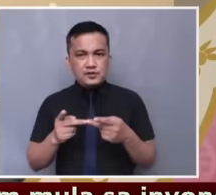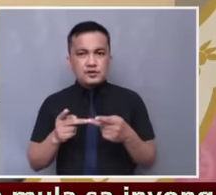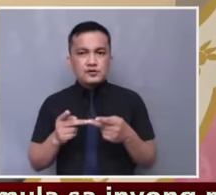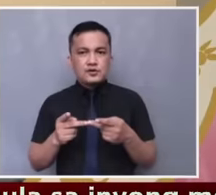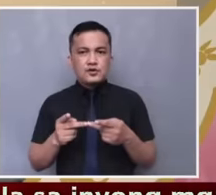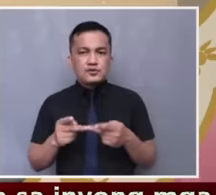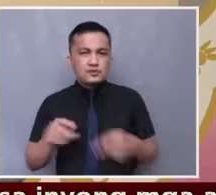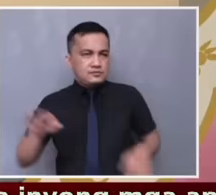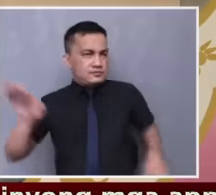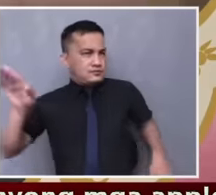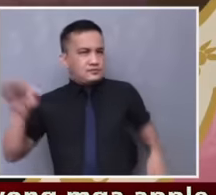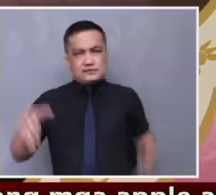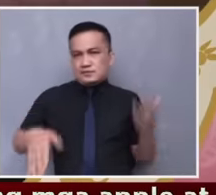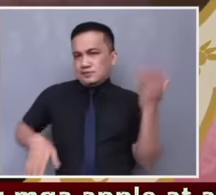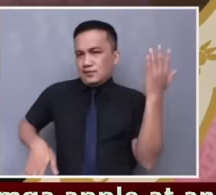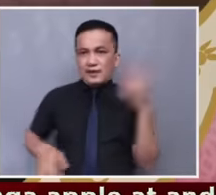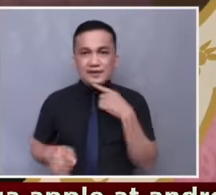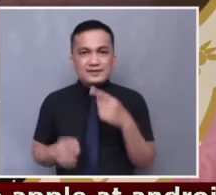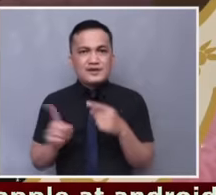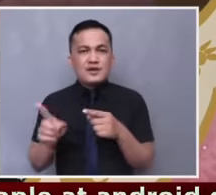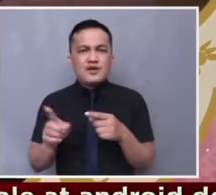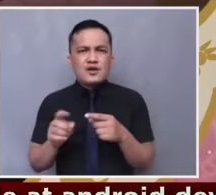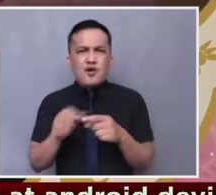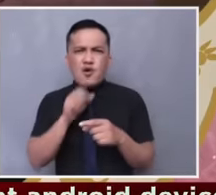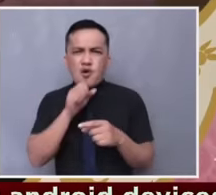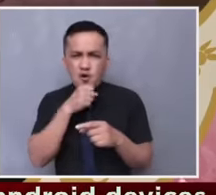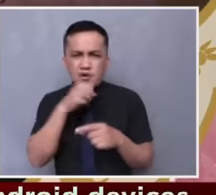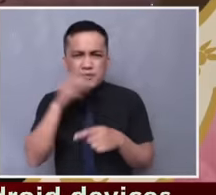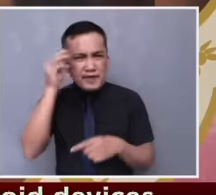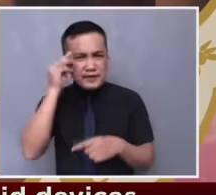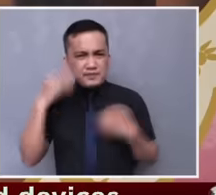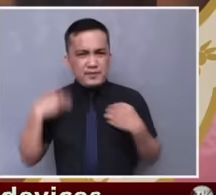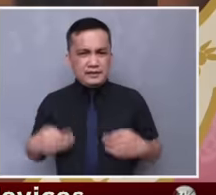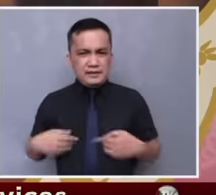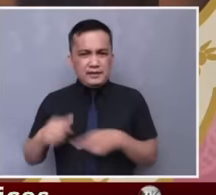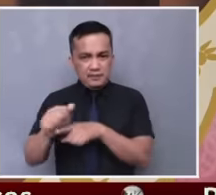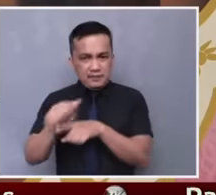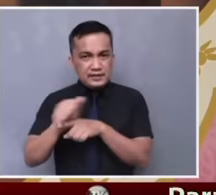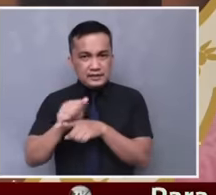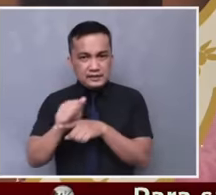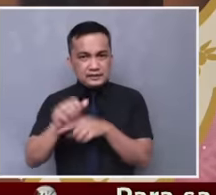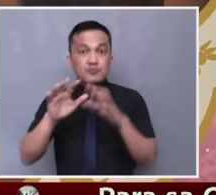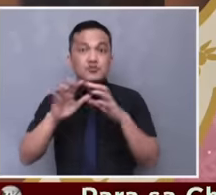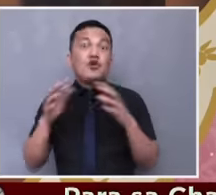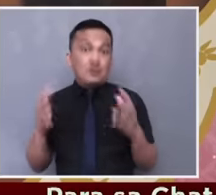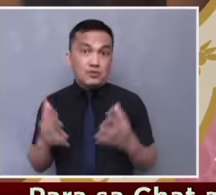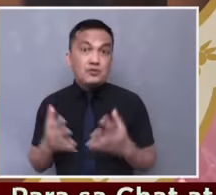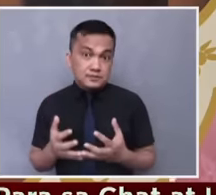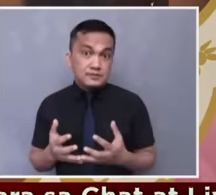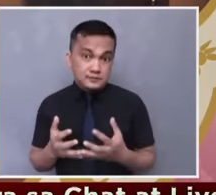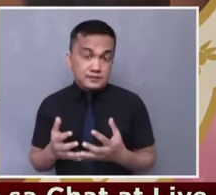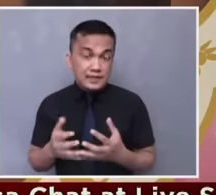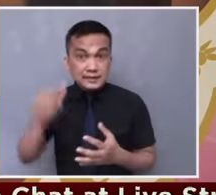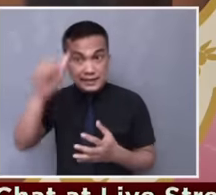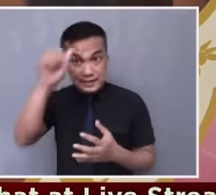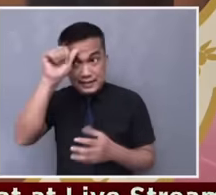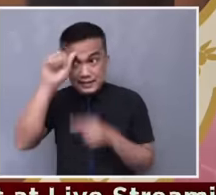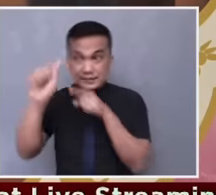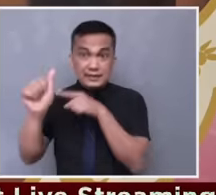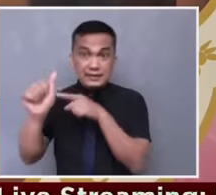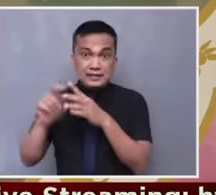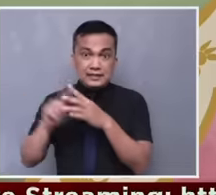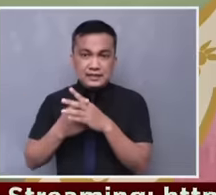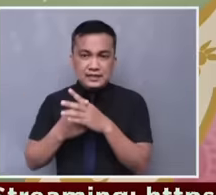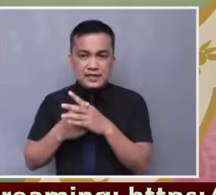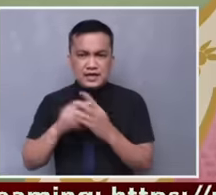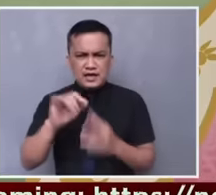sa pinakamatandang mind and body practices sa buong mundo. Sa India din nagmula ang Ayurveda